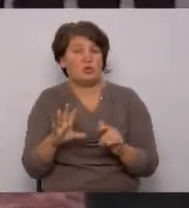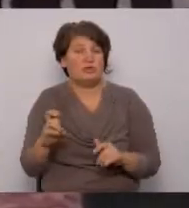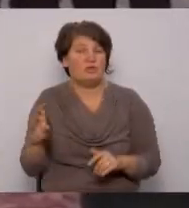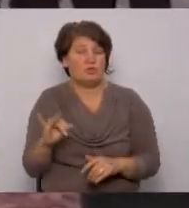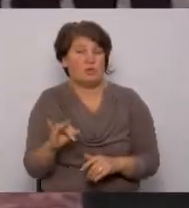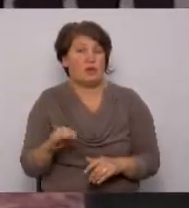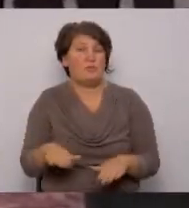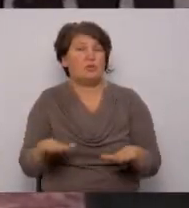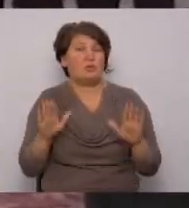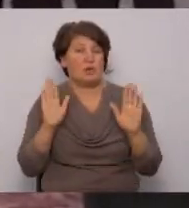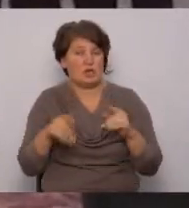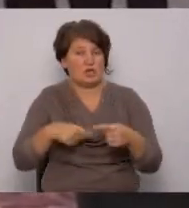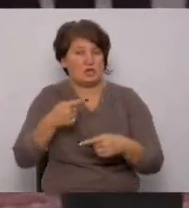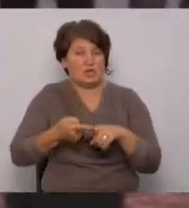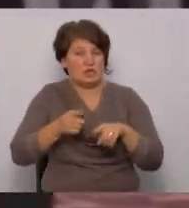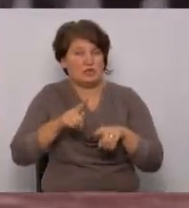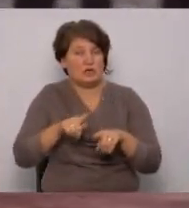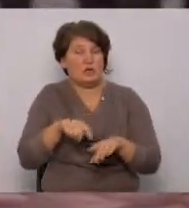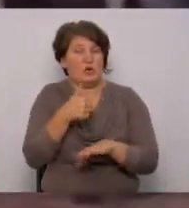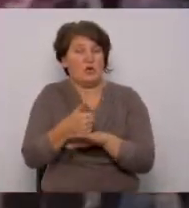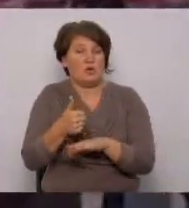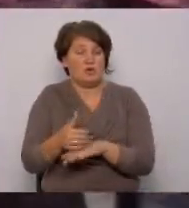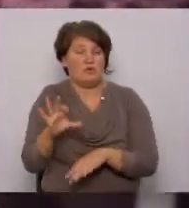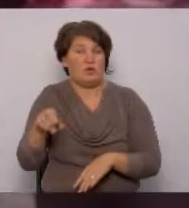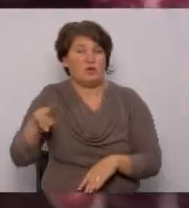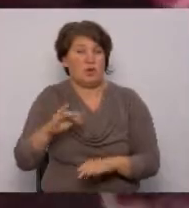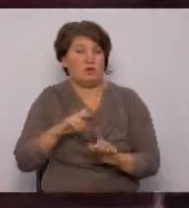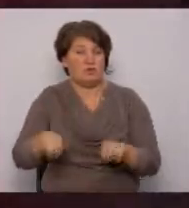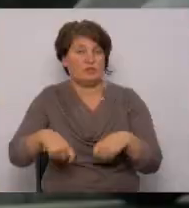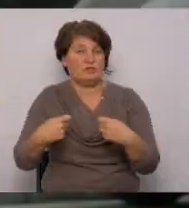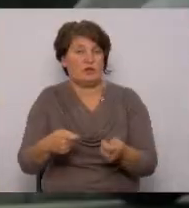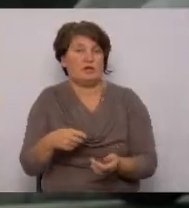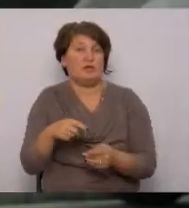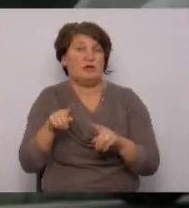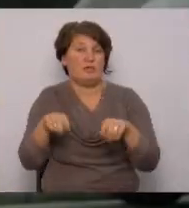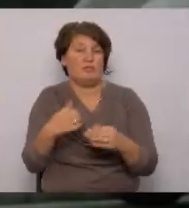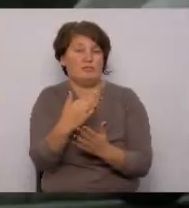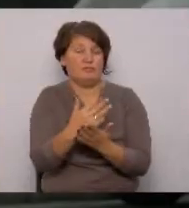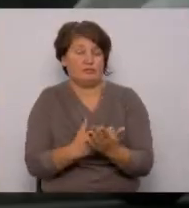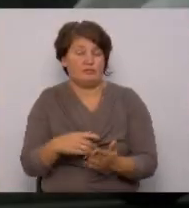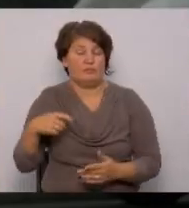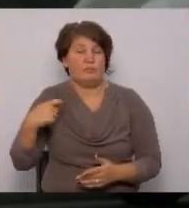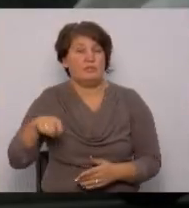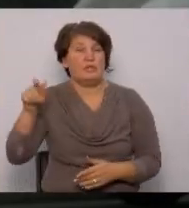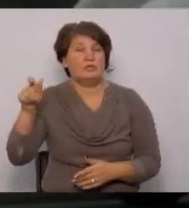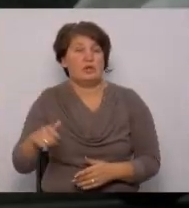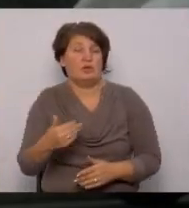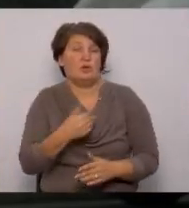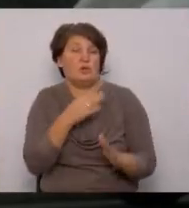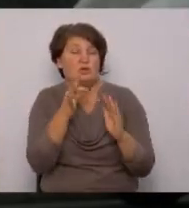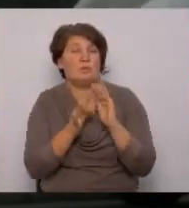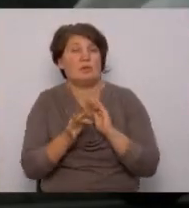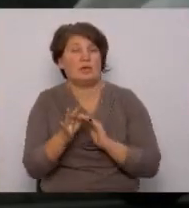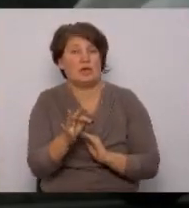голів ОДА хочуть передати свої вимоги президентові. Пан президент, можливо, ще не визначився, тому ми хочемо якби йому підказати